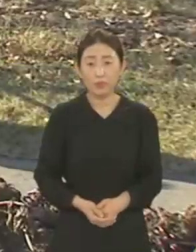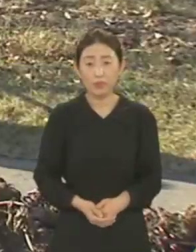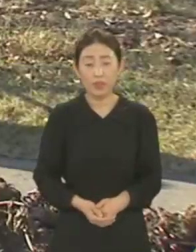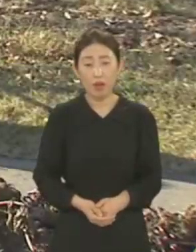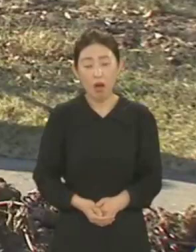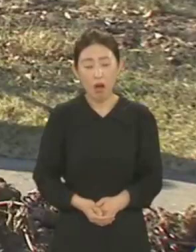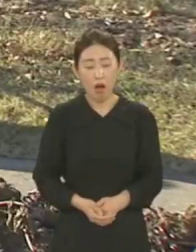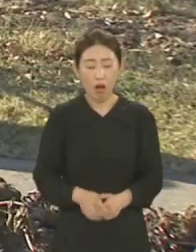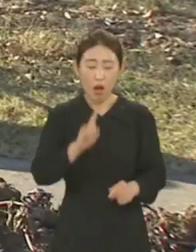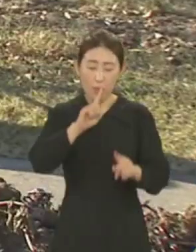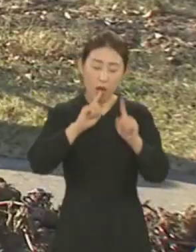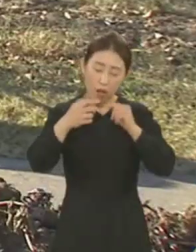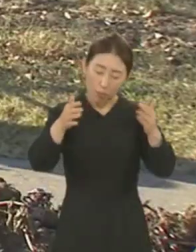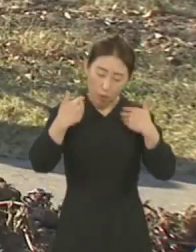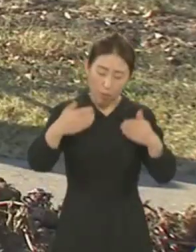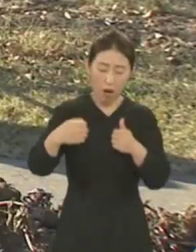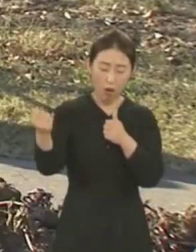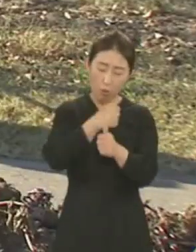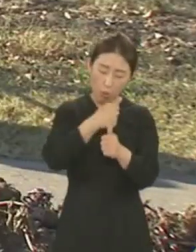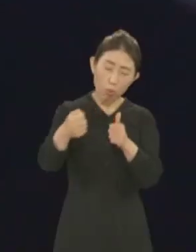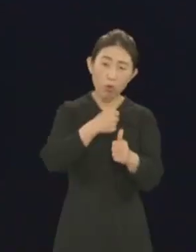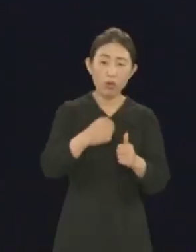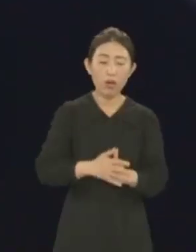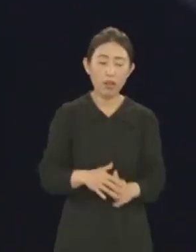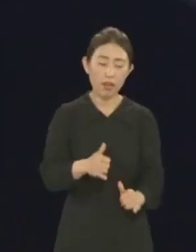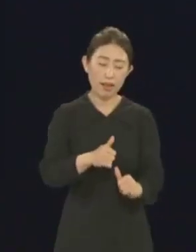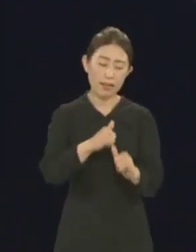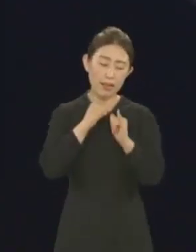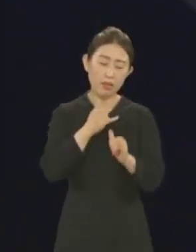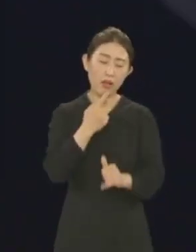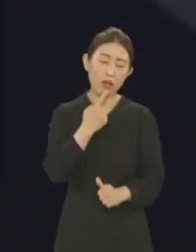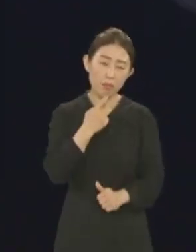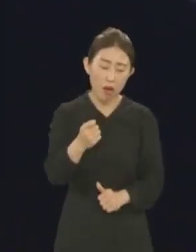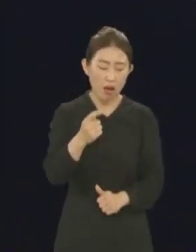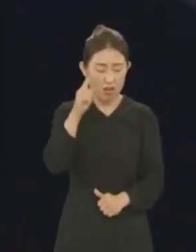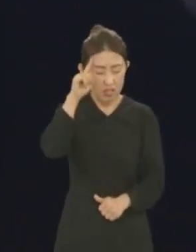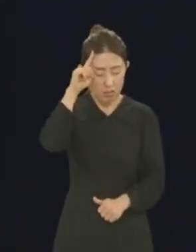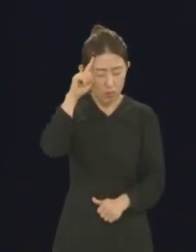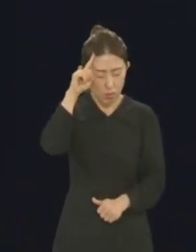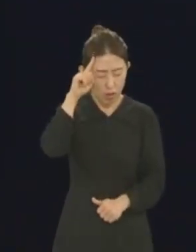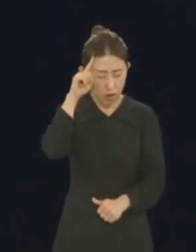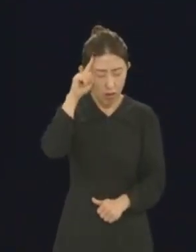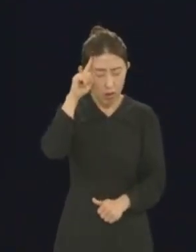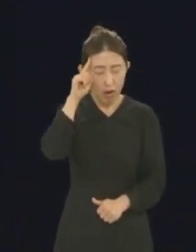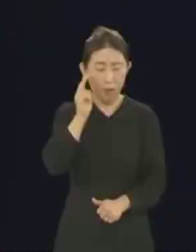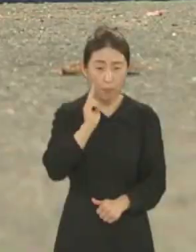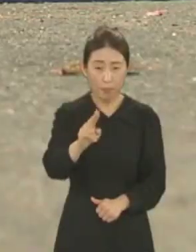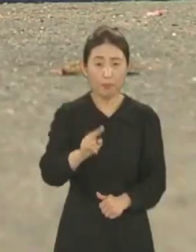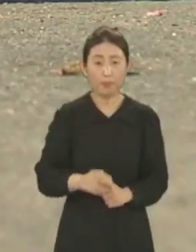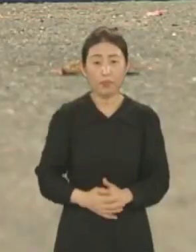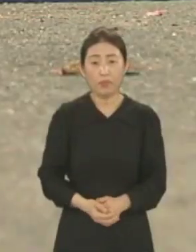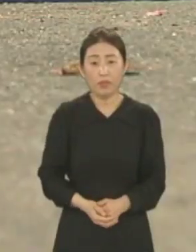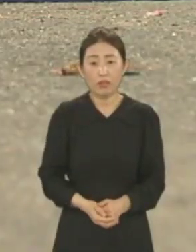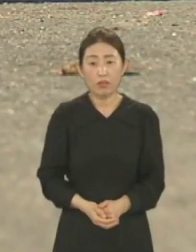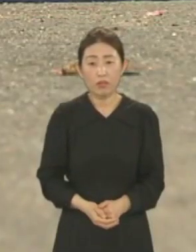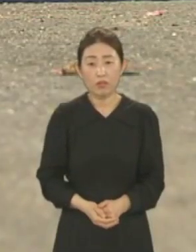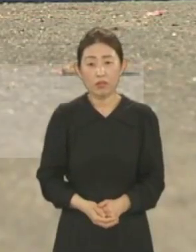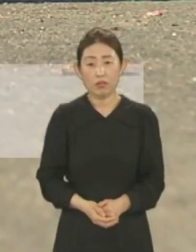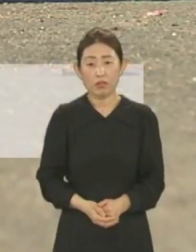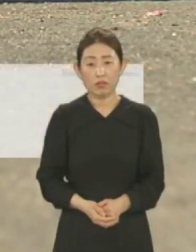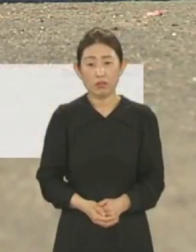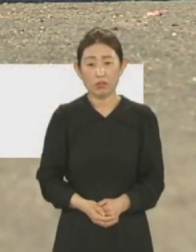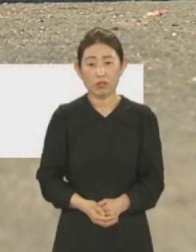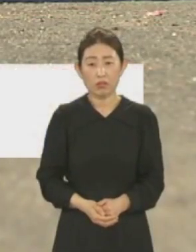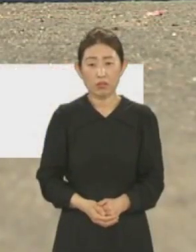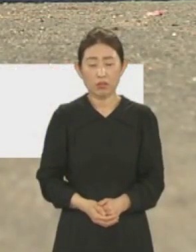반복된 폭언과 폭행에 한 교직원은 자살기도를 할 정도로 극심한 스트레스에 시달렸습니다 때로는 진짜